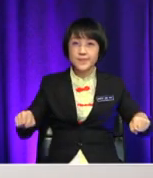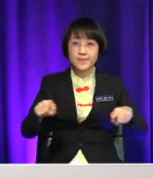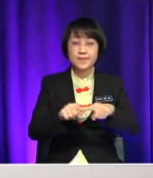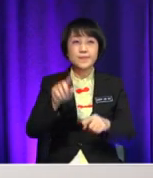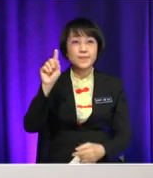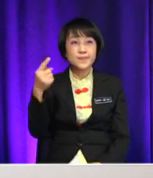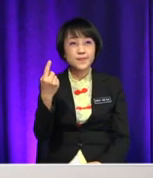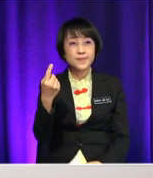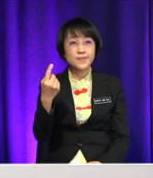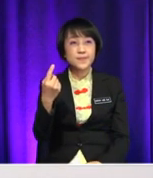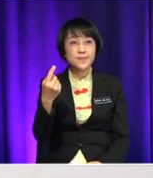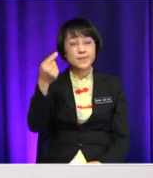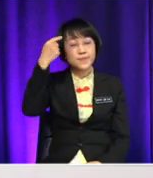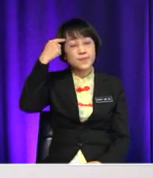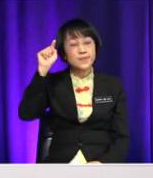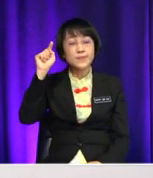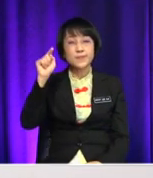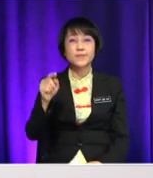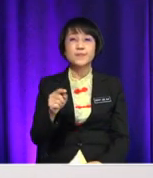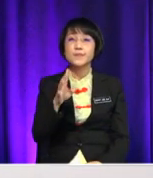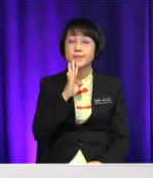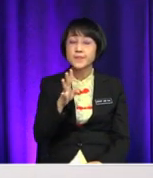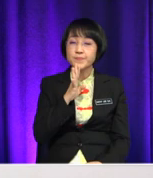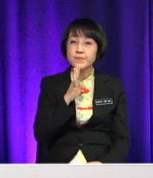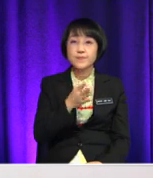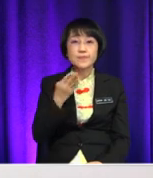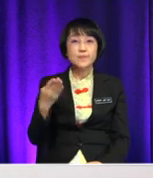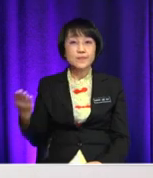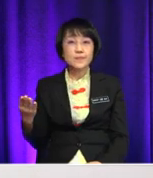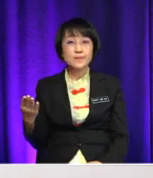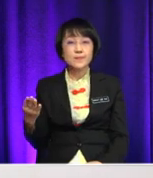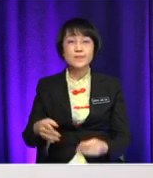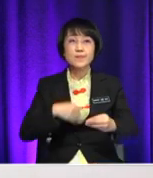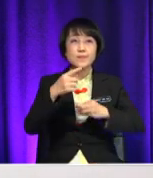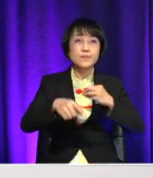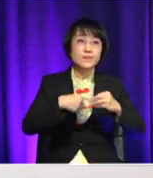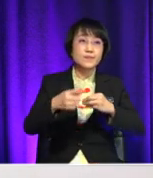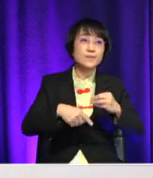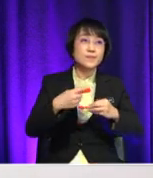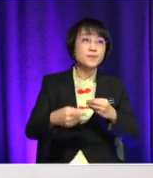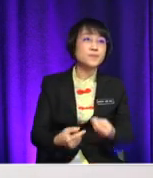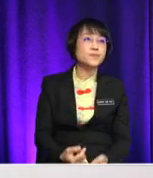bertutur Tapi bahannya adalah mengenai trace Hero